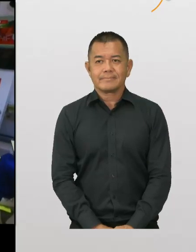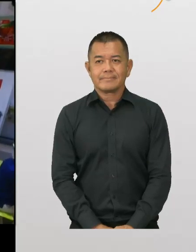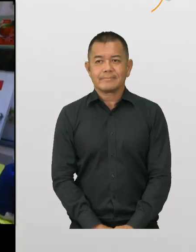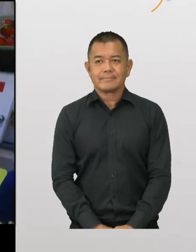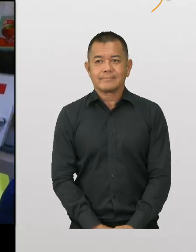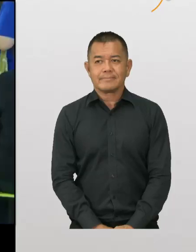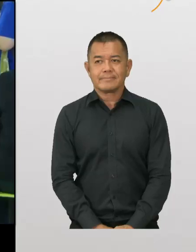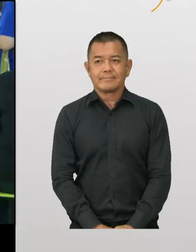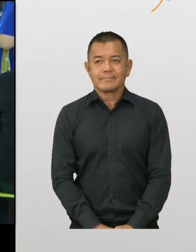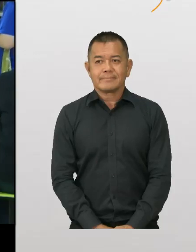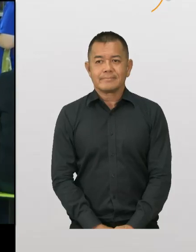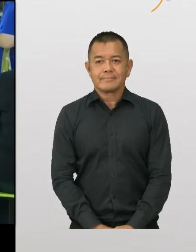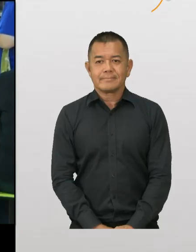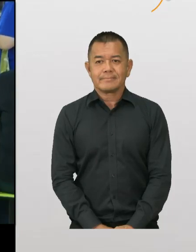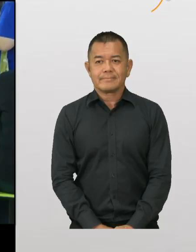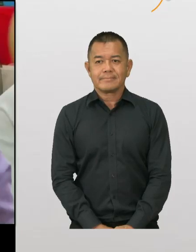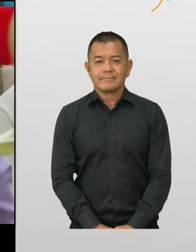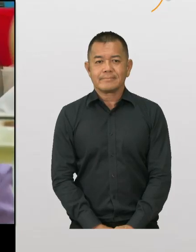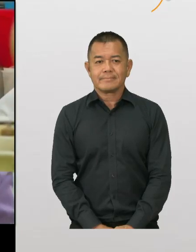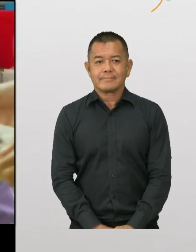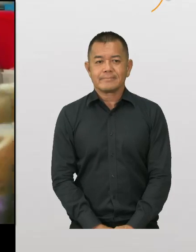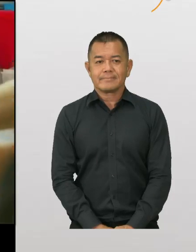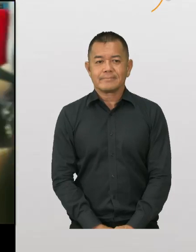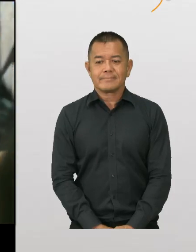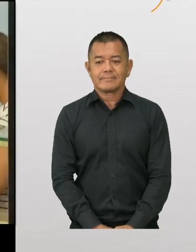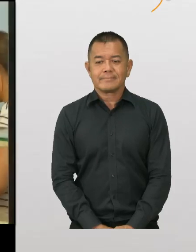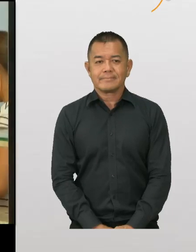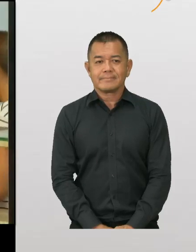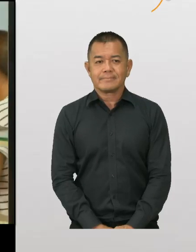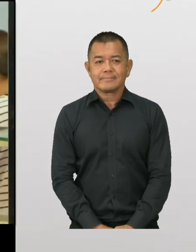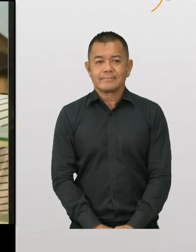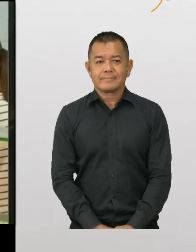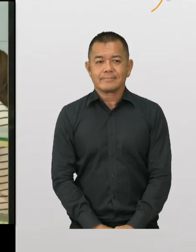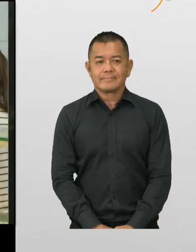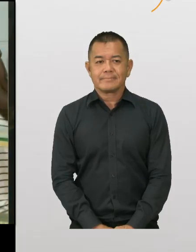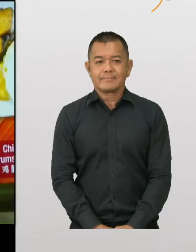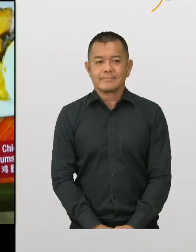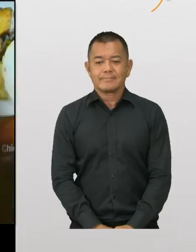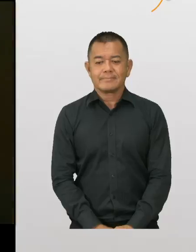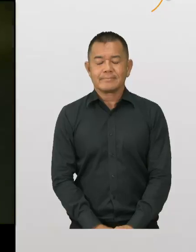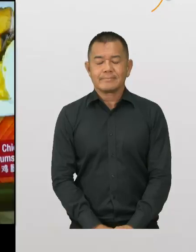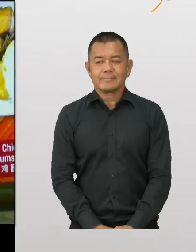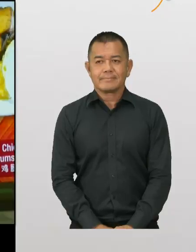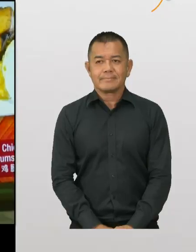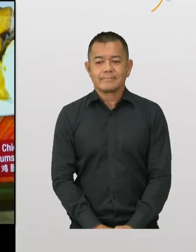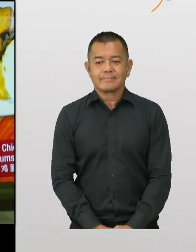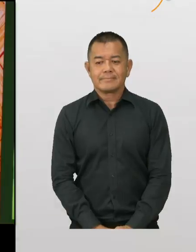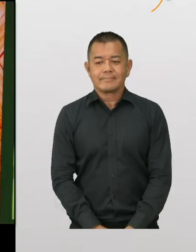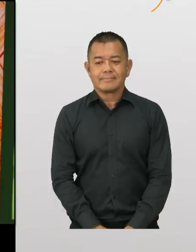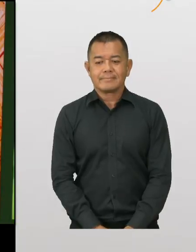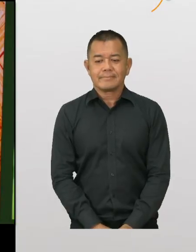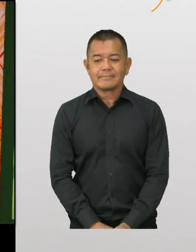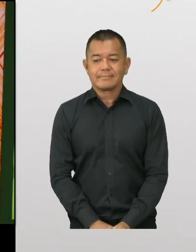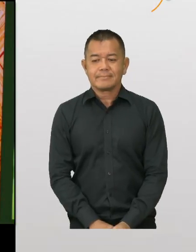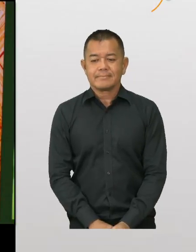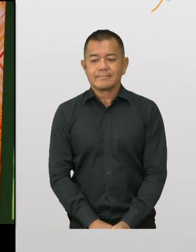慈园小贩中心的不同在于它以社会企业形式经营，每个摊位必须售卖至少2道价